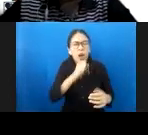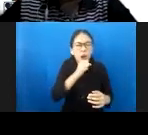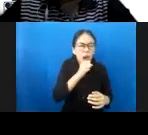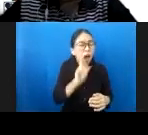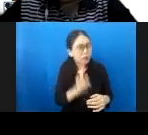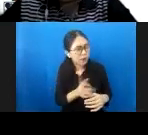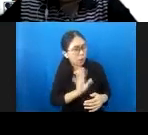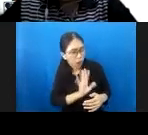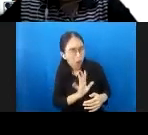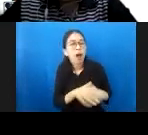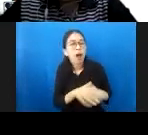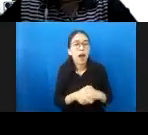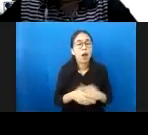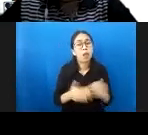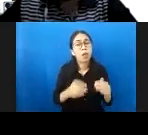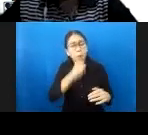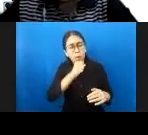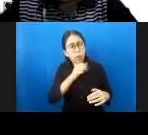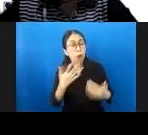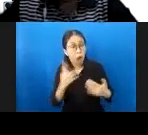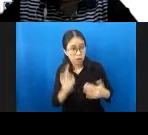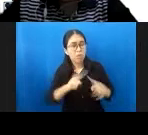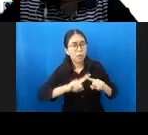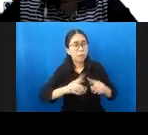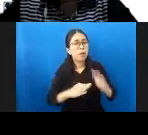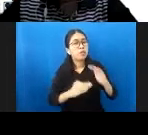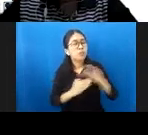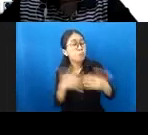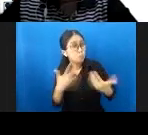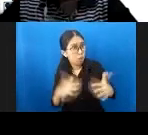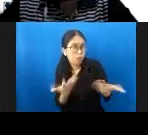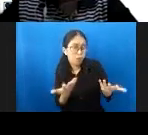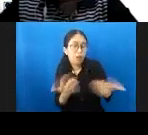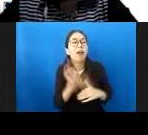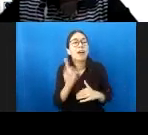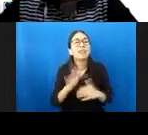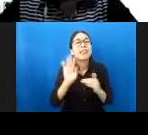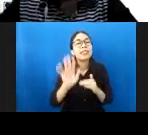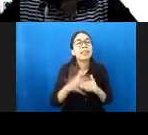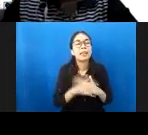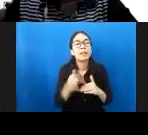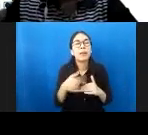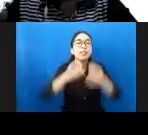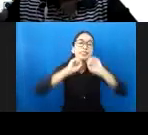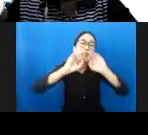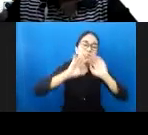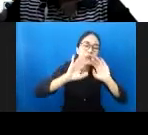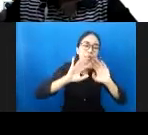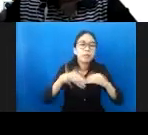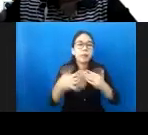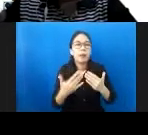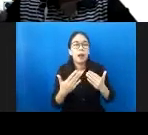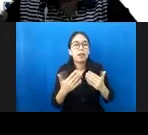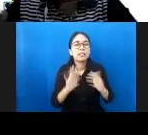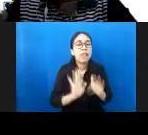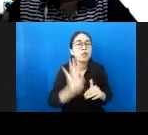Nah, untuk kelanjutan kontrol ulangnya itu kami jelaskan, ya, bagaimana tentang tindak lanjut bayi muda